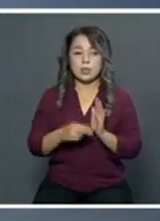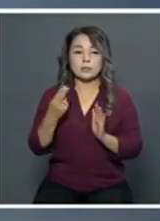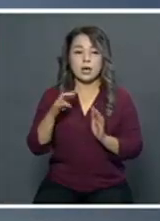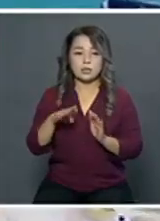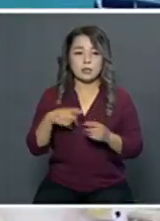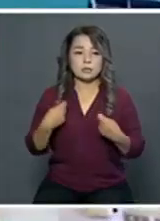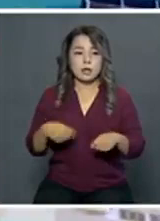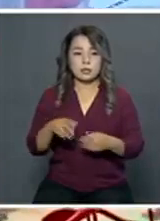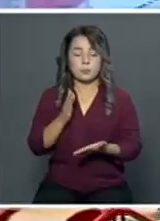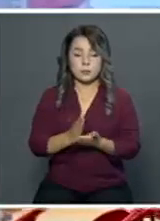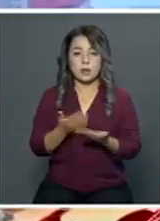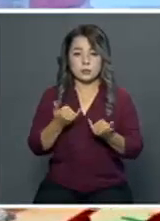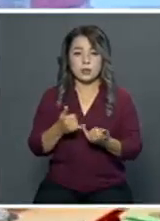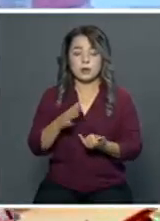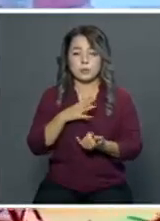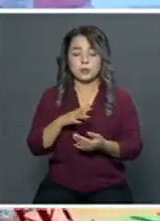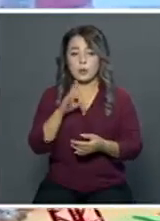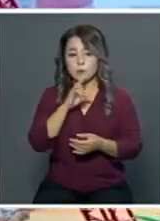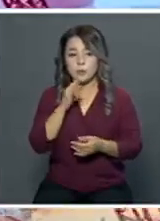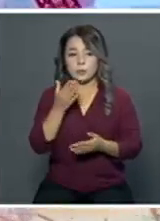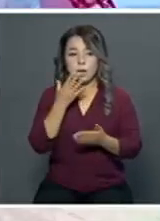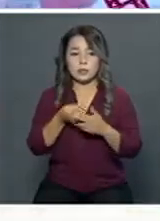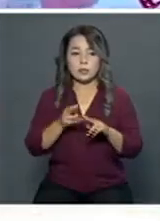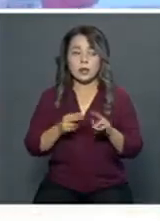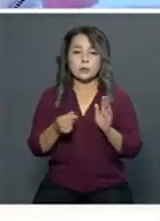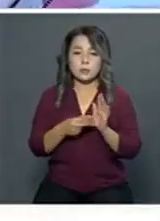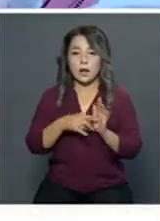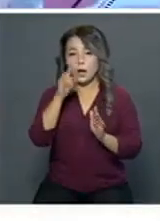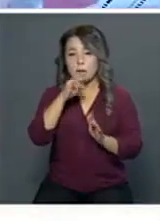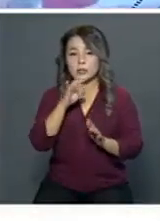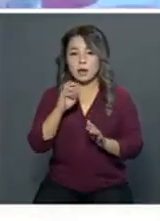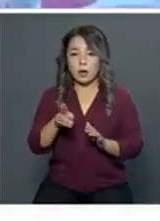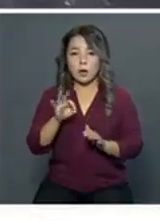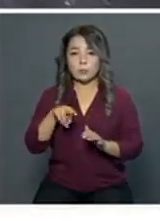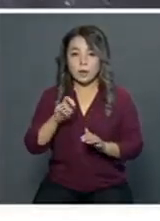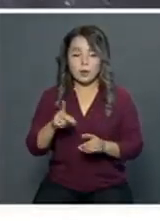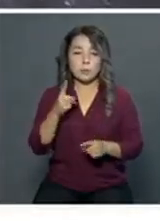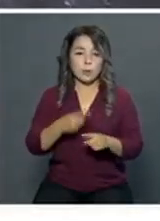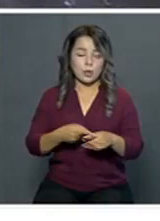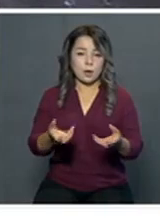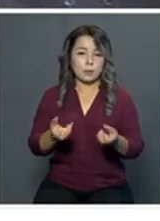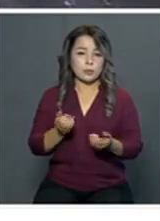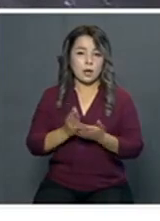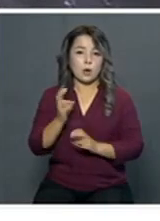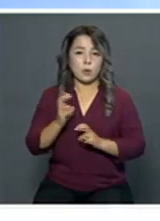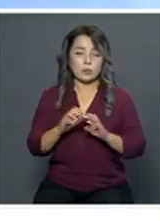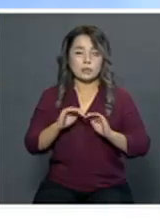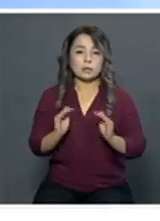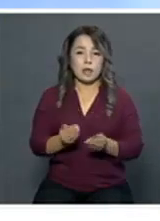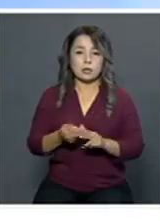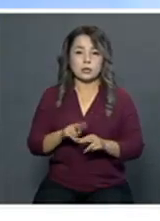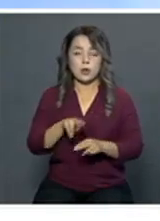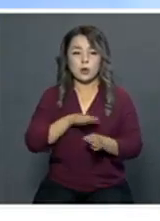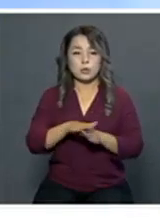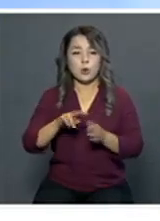$42.60-ке сатылды. Көмірсутегі құнының көтерілуіне Қазақстан мен Ирактың ОПЕК плюс қабылдаған өндірісті қысқарту жоспарын